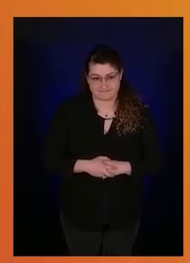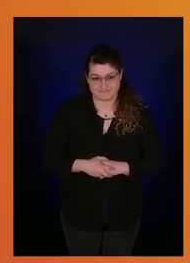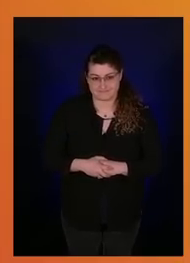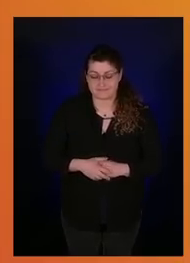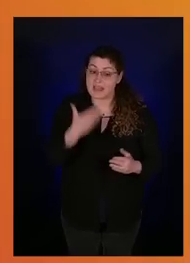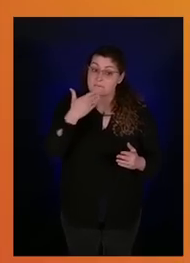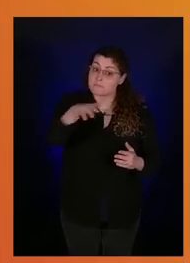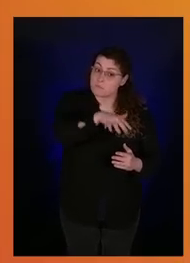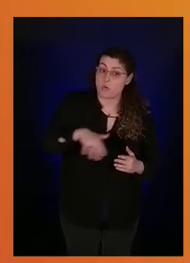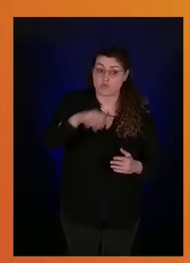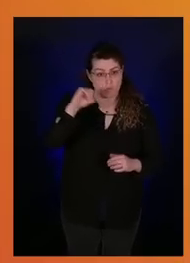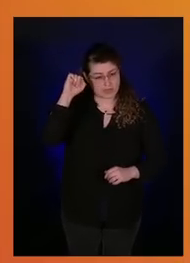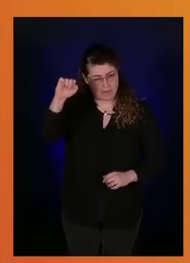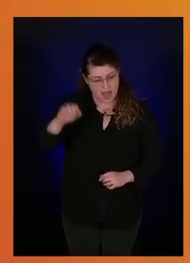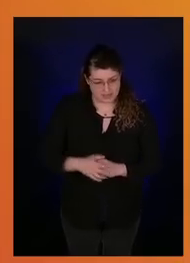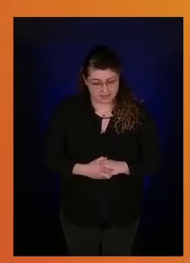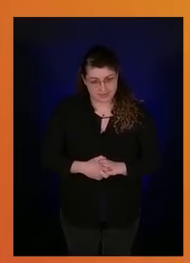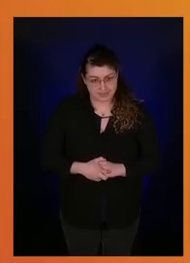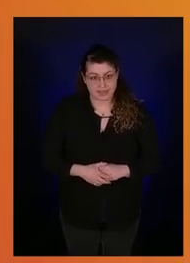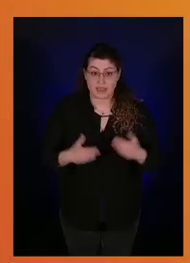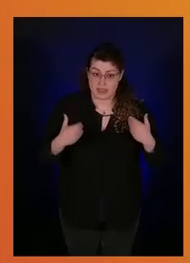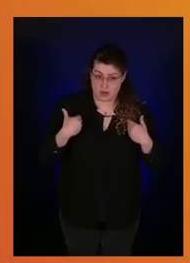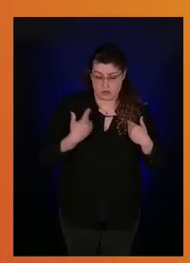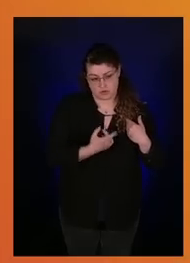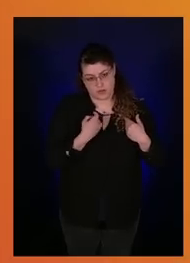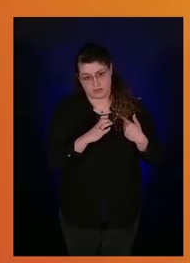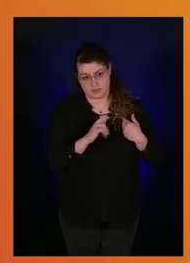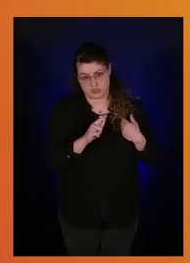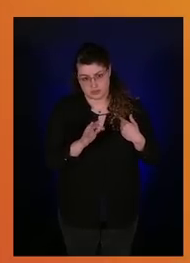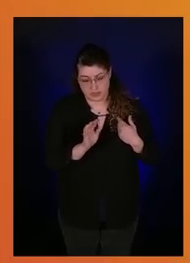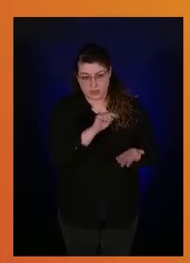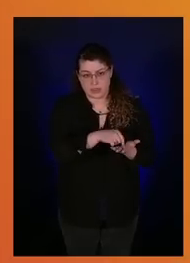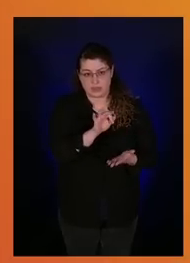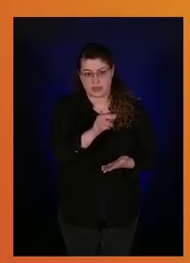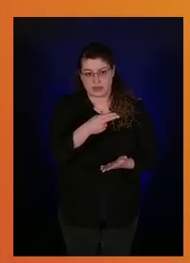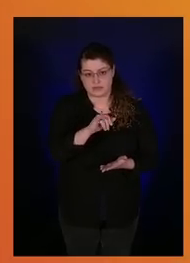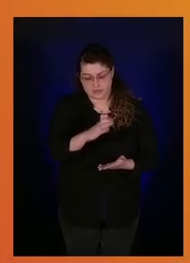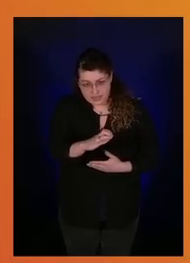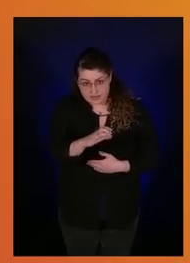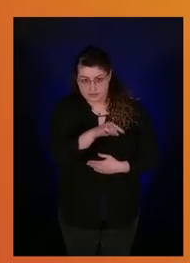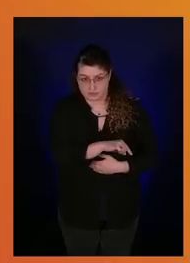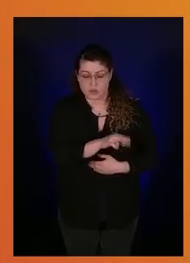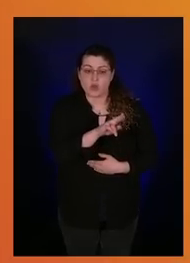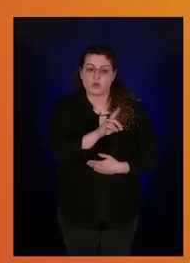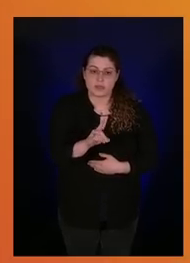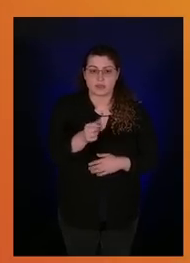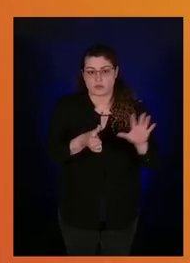Bonjour, camarades. Donc, Muriel Moran, CGT Biomérieux liée à l'AFNIC et à l'UD69. La période de mobilisation que nous